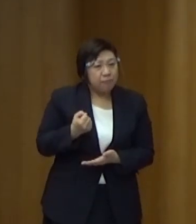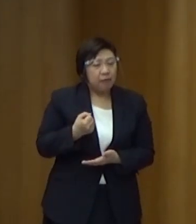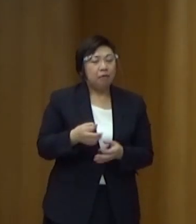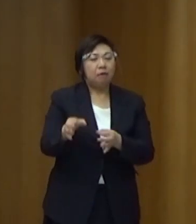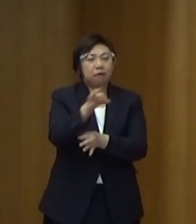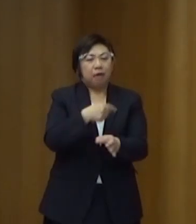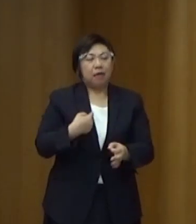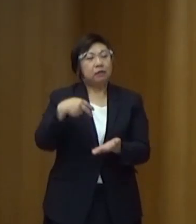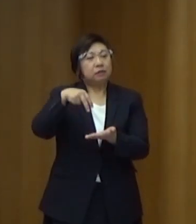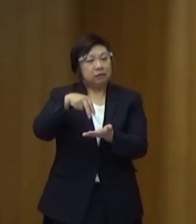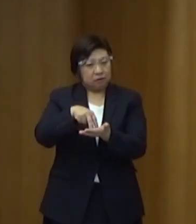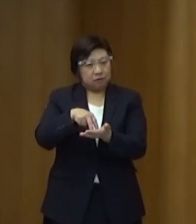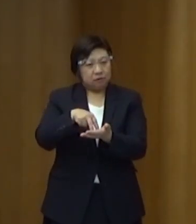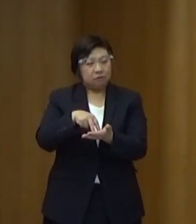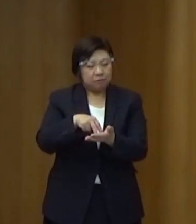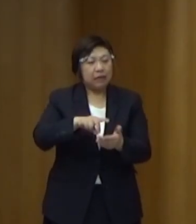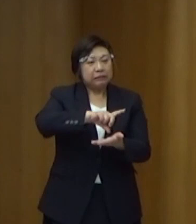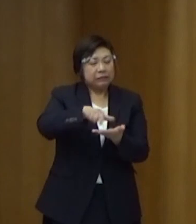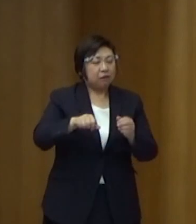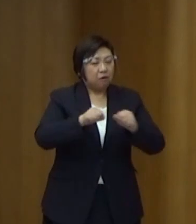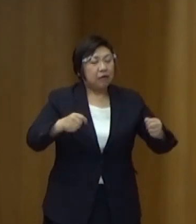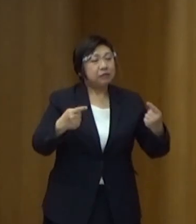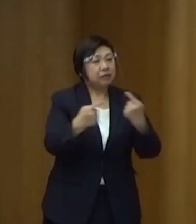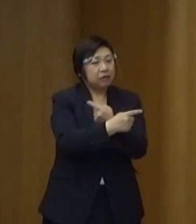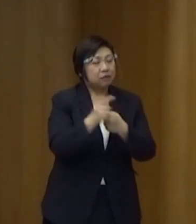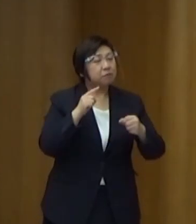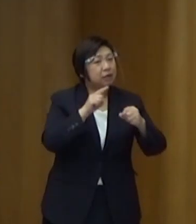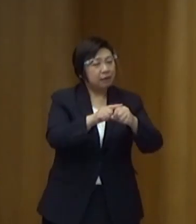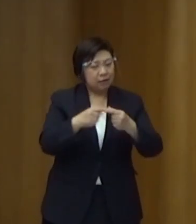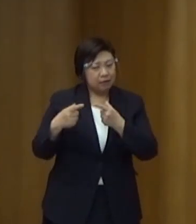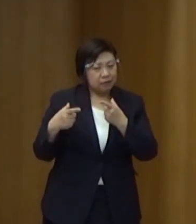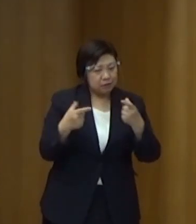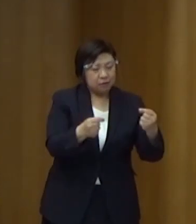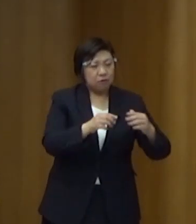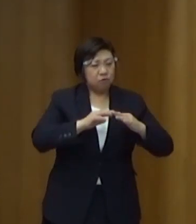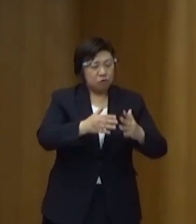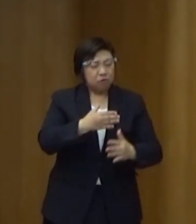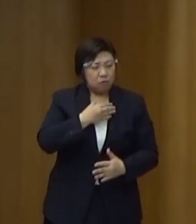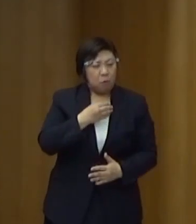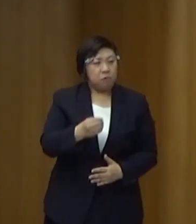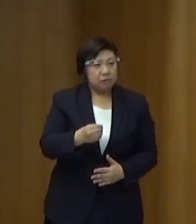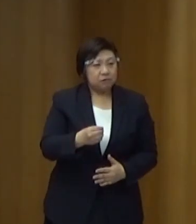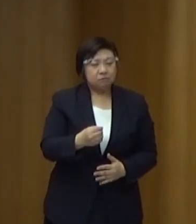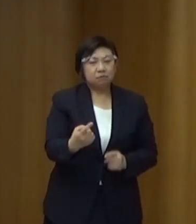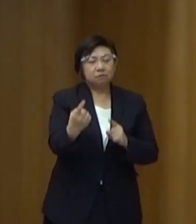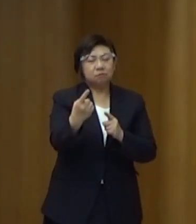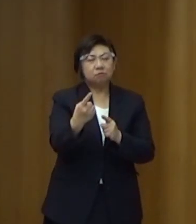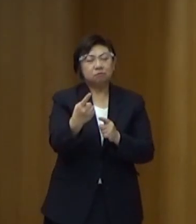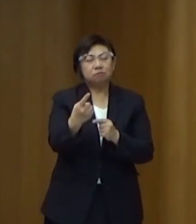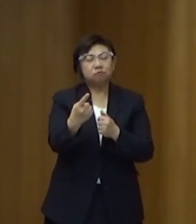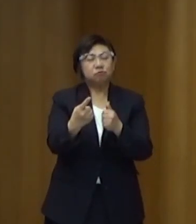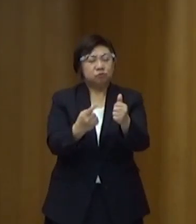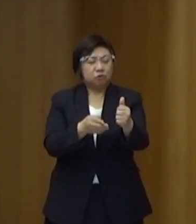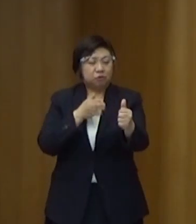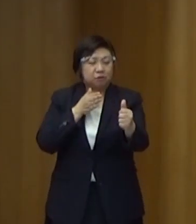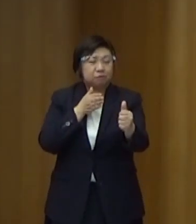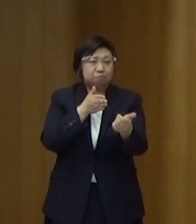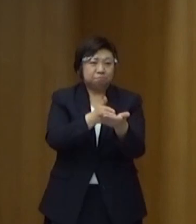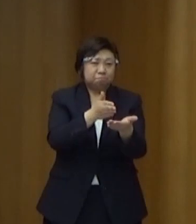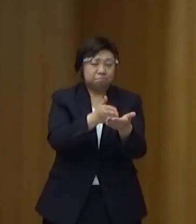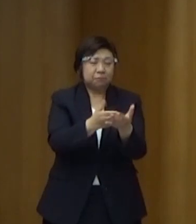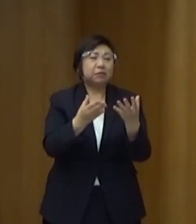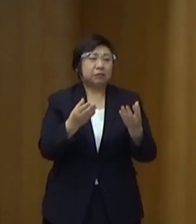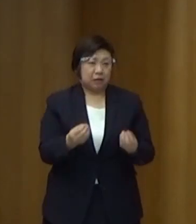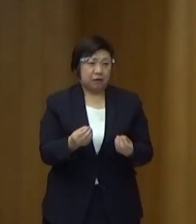と路線の維持活性化に向けてしっかりと取り組んでいただくように直接お伝えをさせていただきましたほ